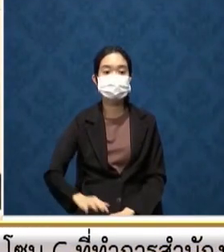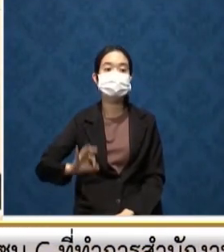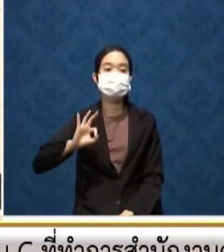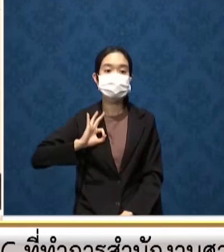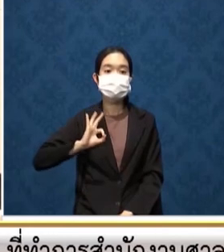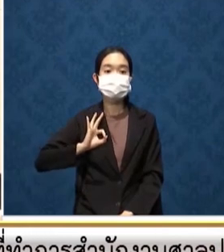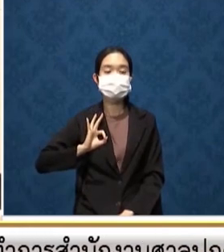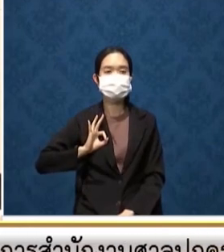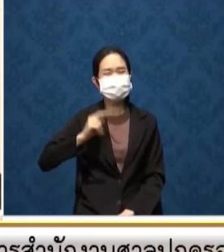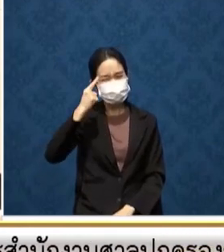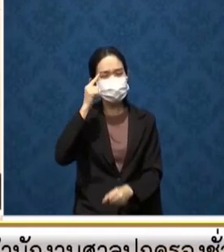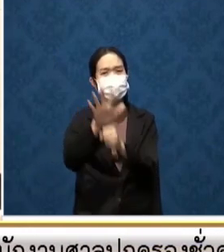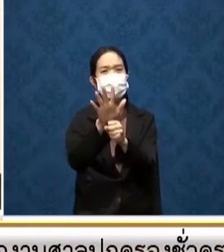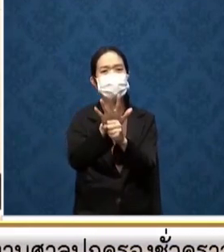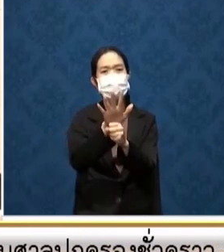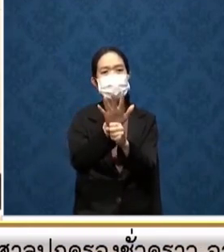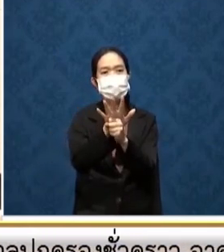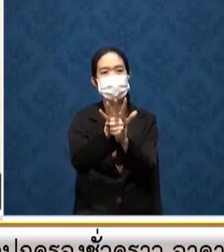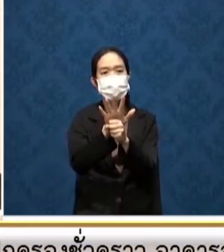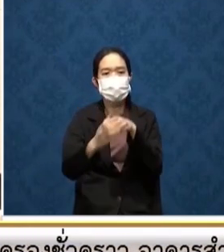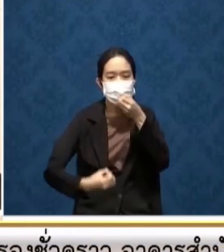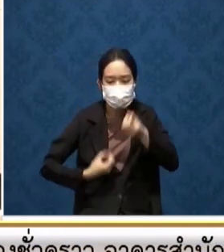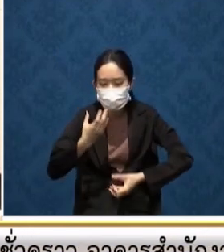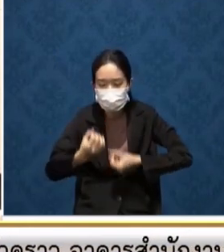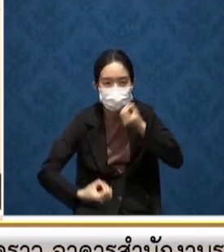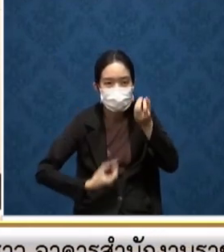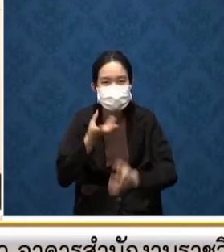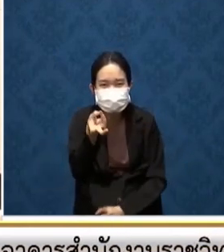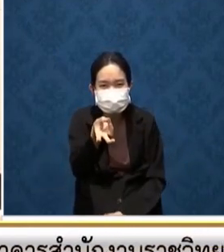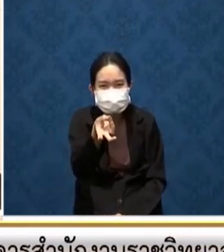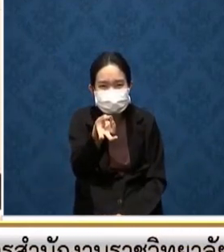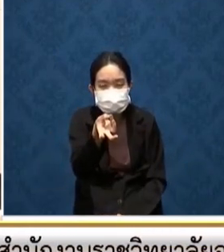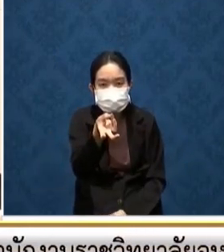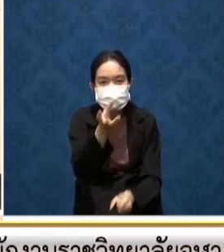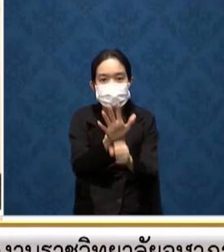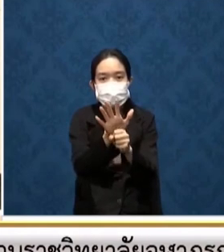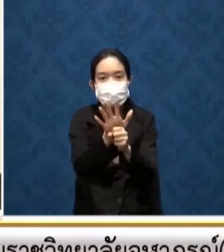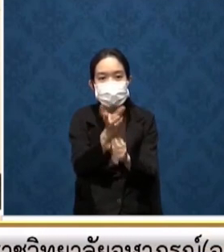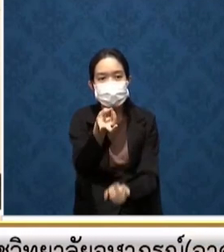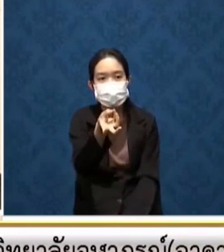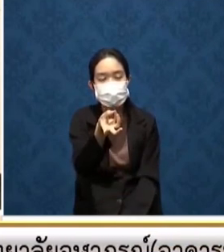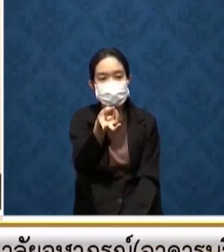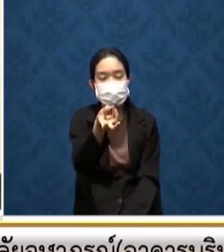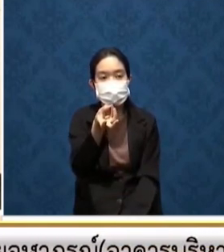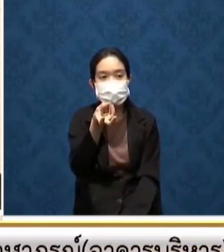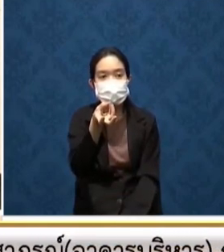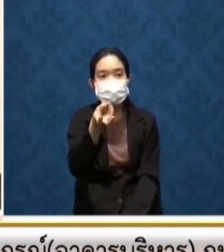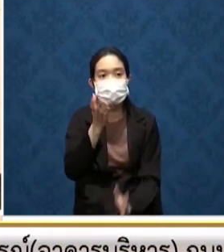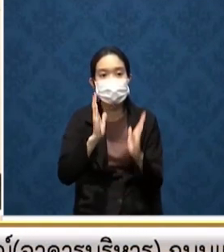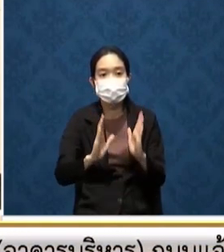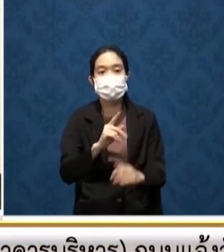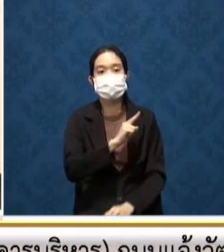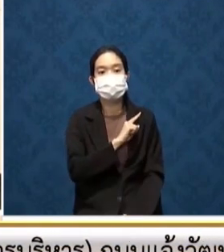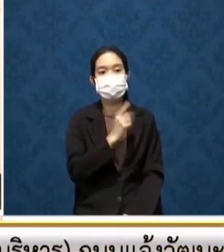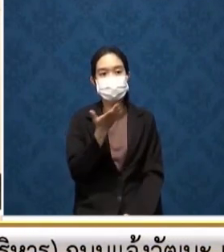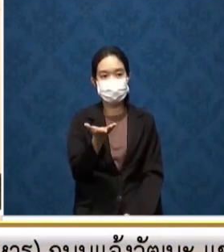ลางสภาว่ารัฐมนตรีก็ไม่มาตอบกระทู้ในสภากันแล้วส.ส.ก็ไม่เข้าประชุมให้เป็นองค์ประชุมแล้วให้นายกรัฐม